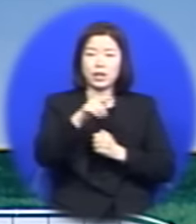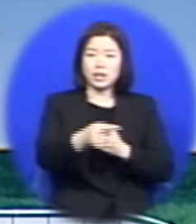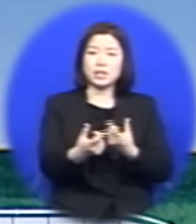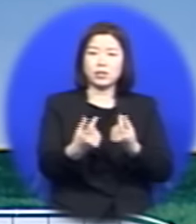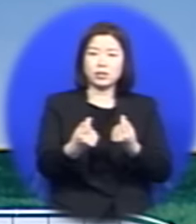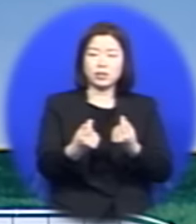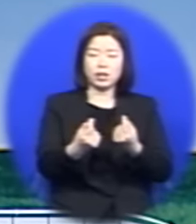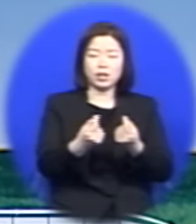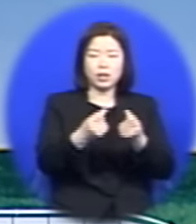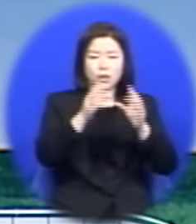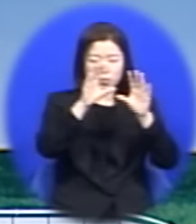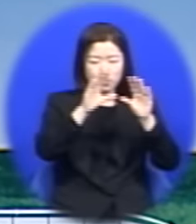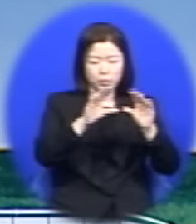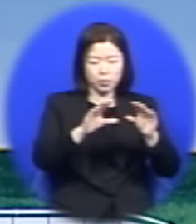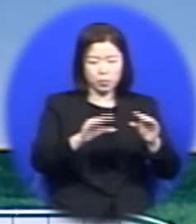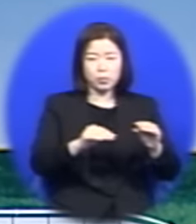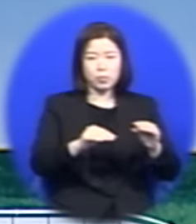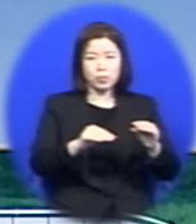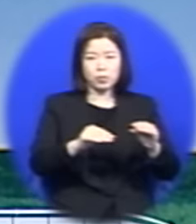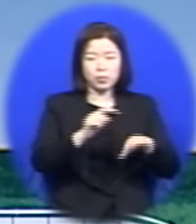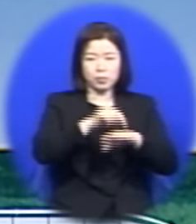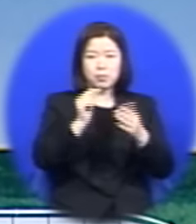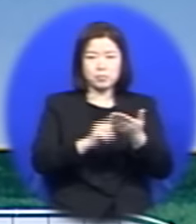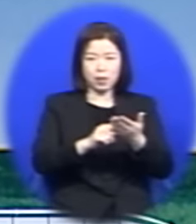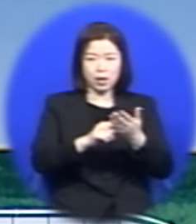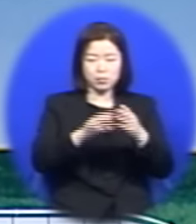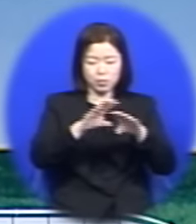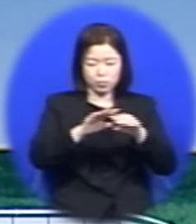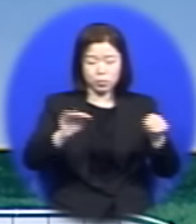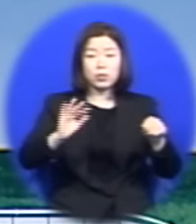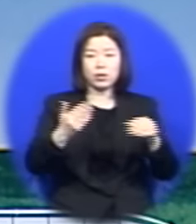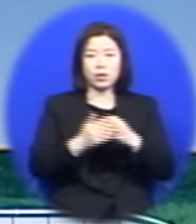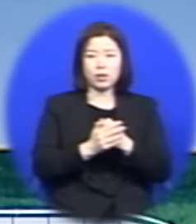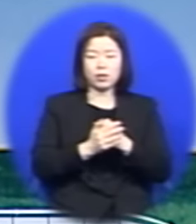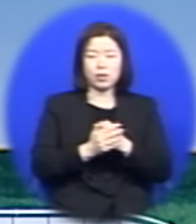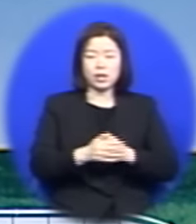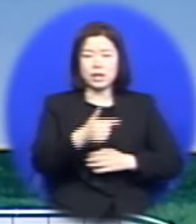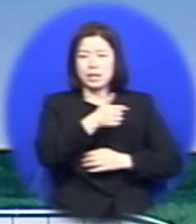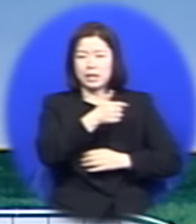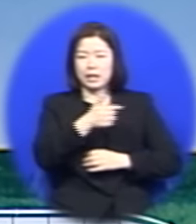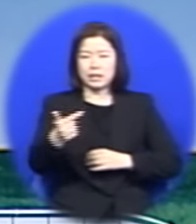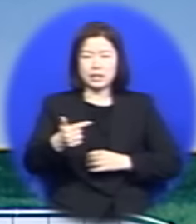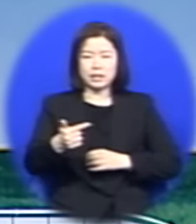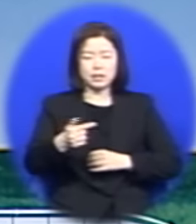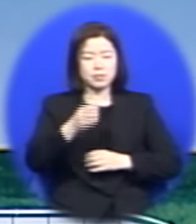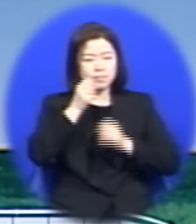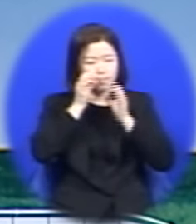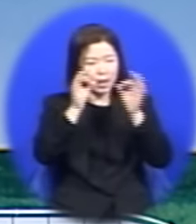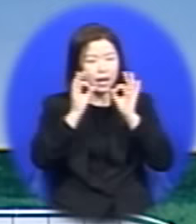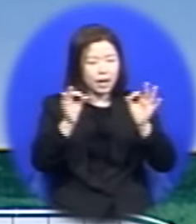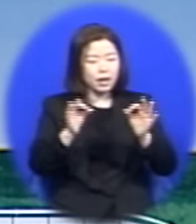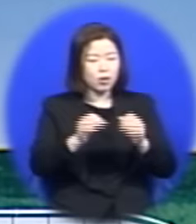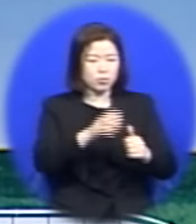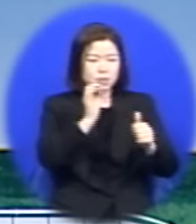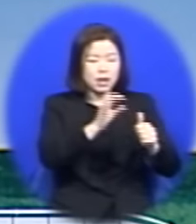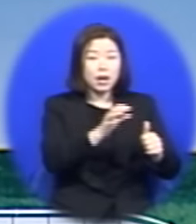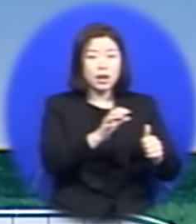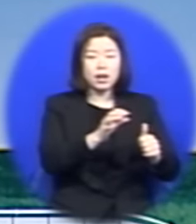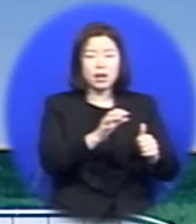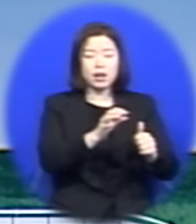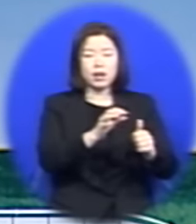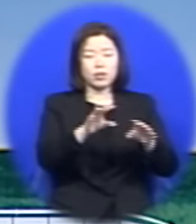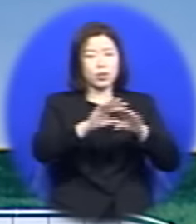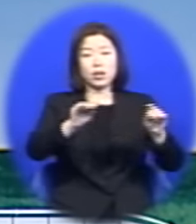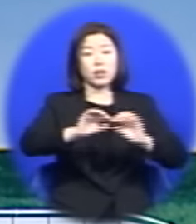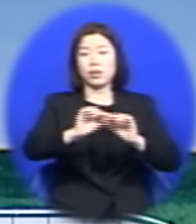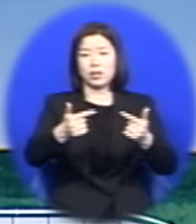때 녹아지는 거예요. 꼭 큰 소리 지르고 따져서 깨닫는 게 아닙니다. 눈물이